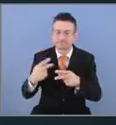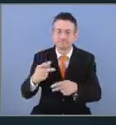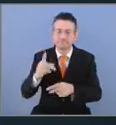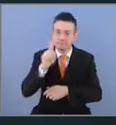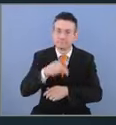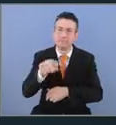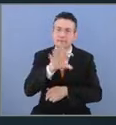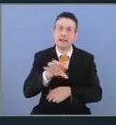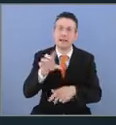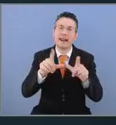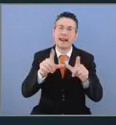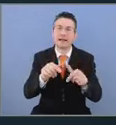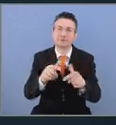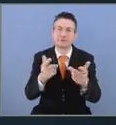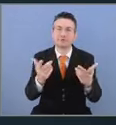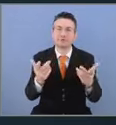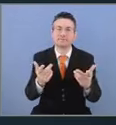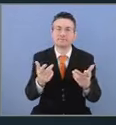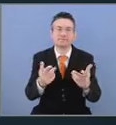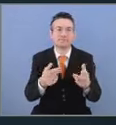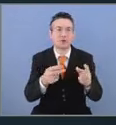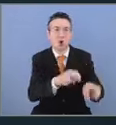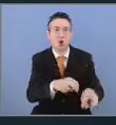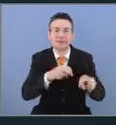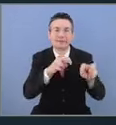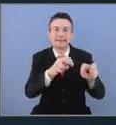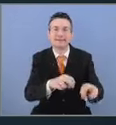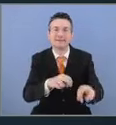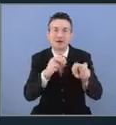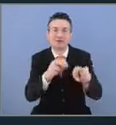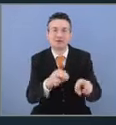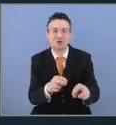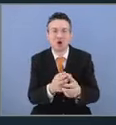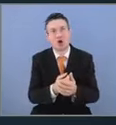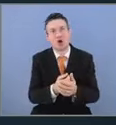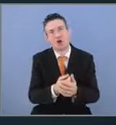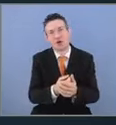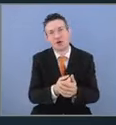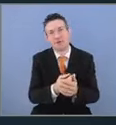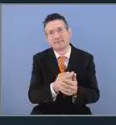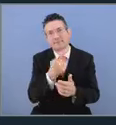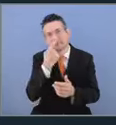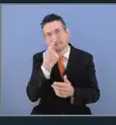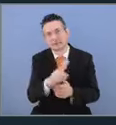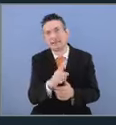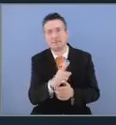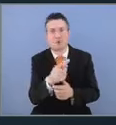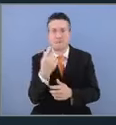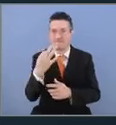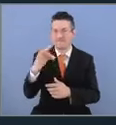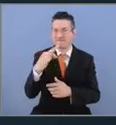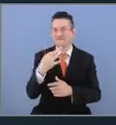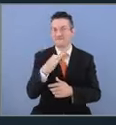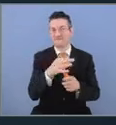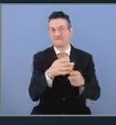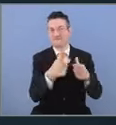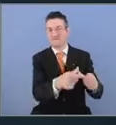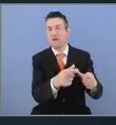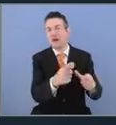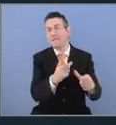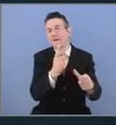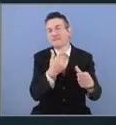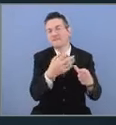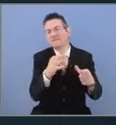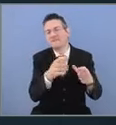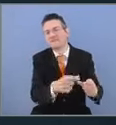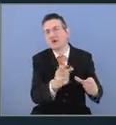moltissime coltivazioni che non voglio chiamare di nicchia perché così non sono, ma che portano come risultato che quando un